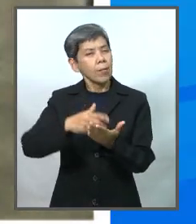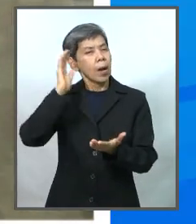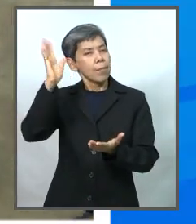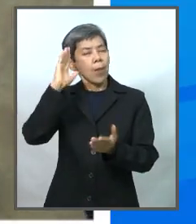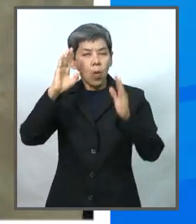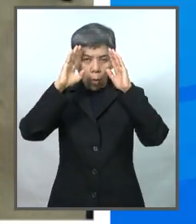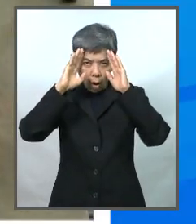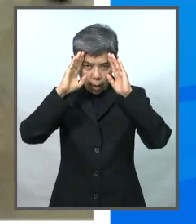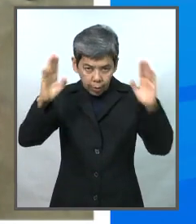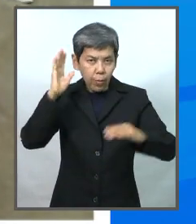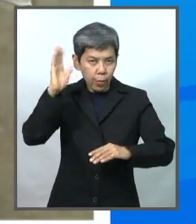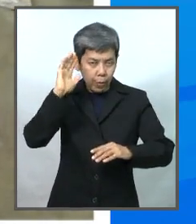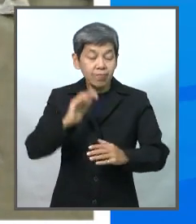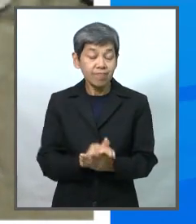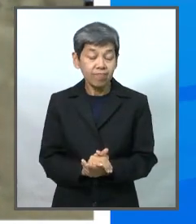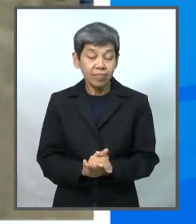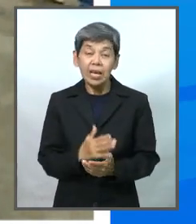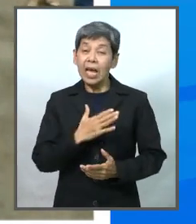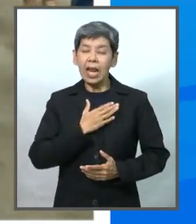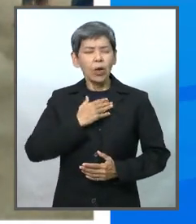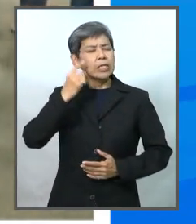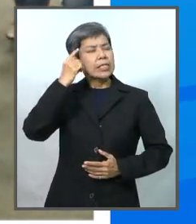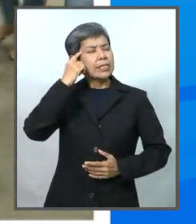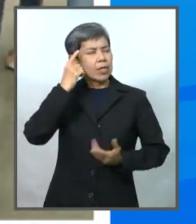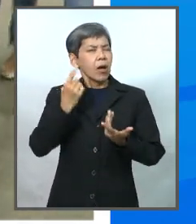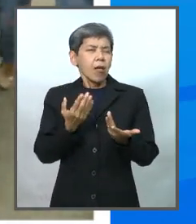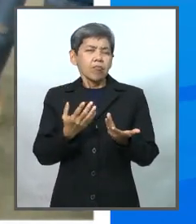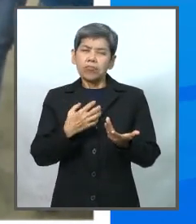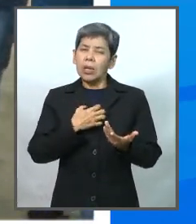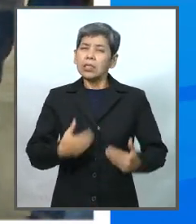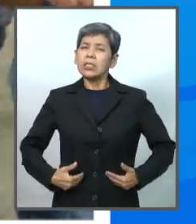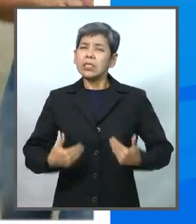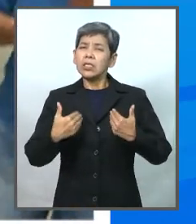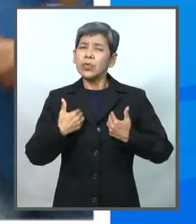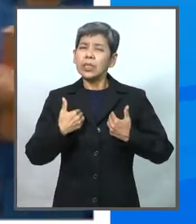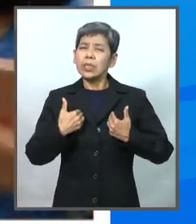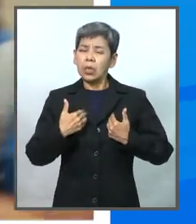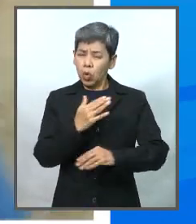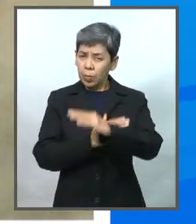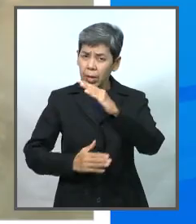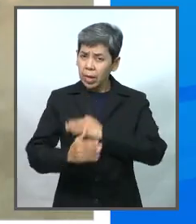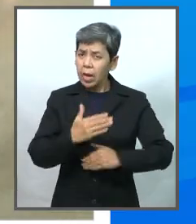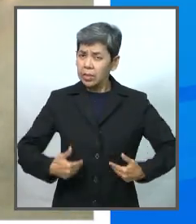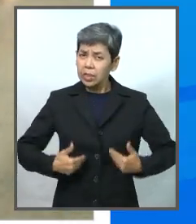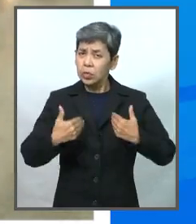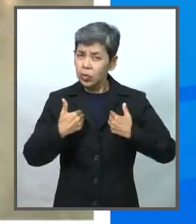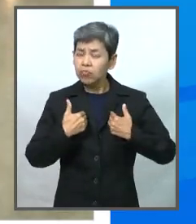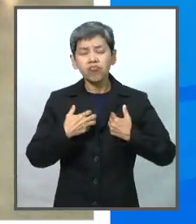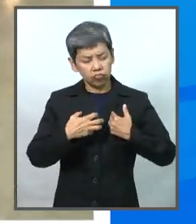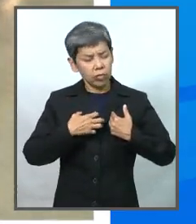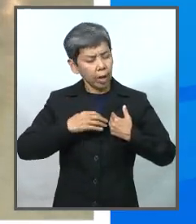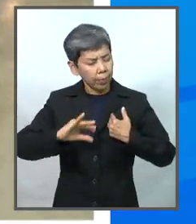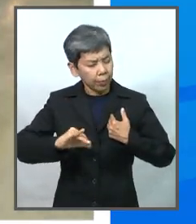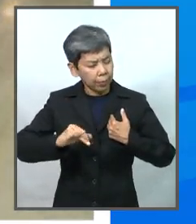ยายให้ความรู้ซึ่งเราก็หวังเป็นอย่างยิ่งว่าชีวิตและคุณภาพของคนพิการนั้น